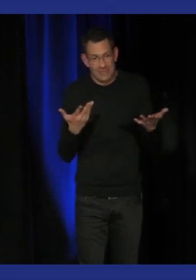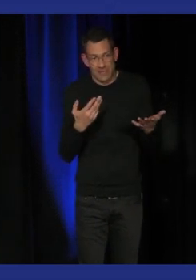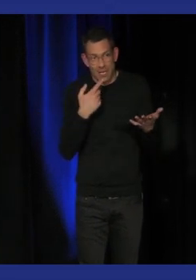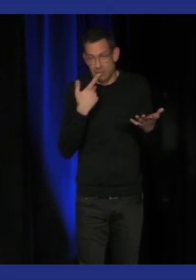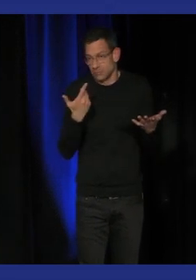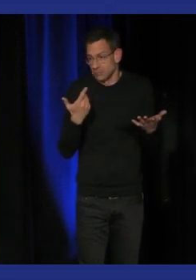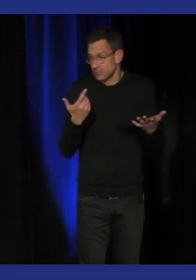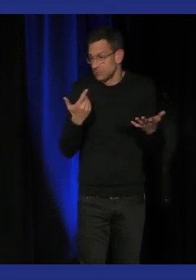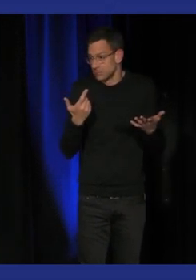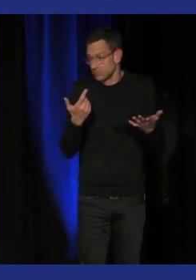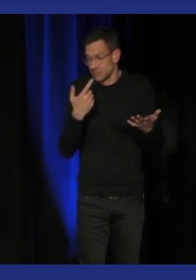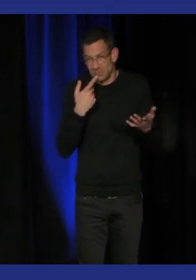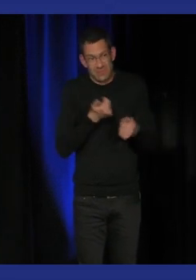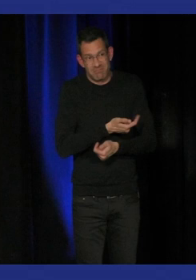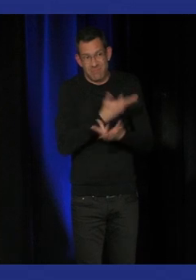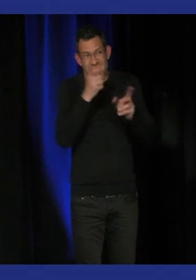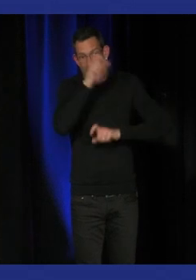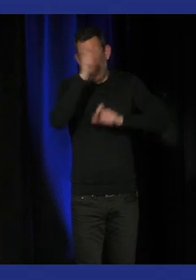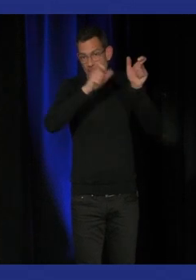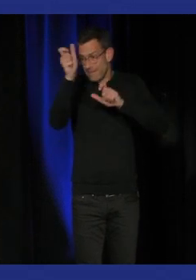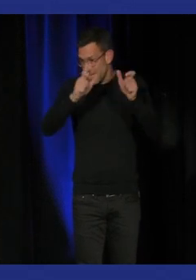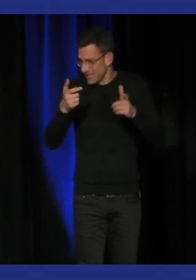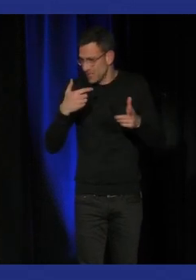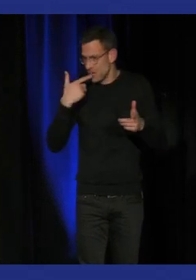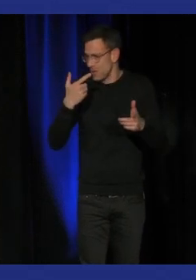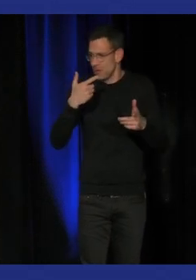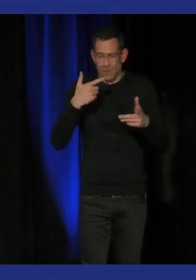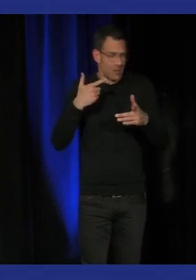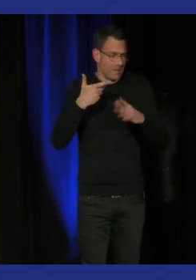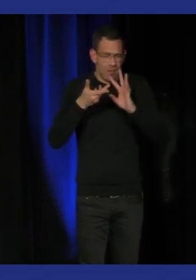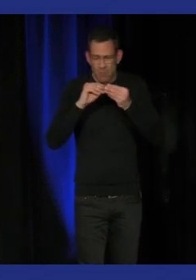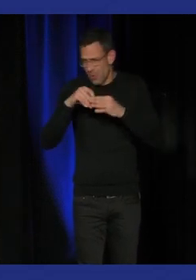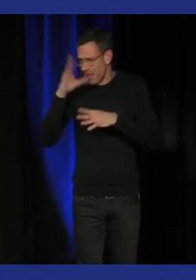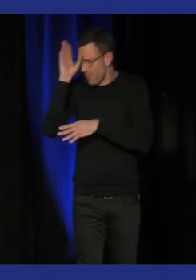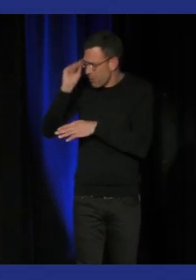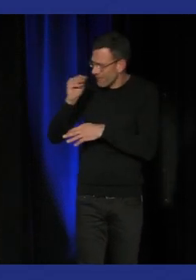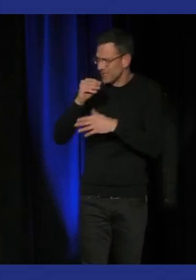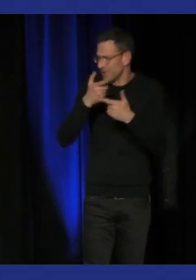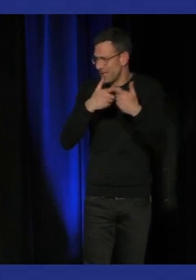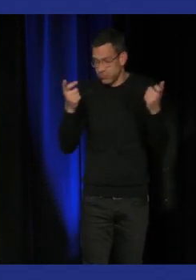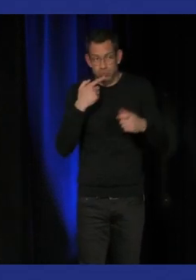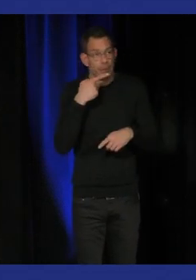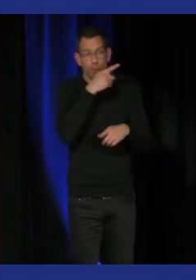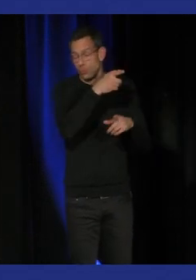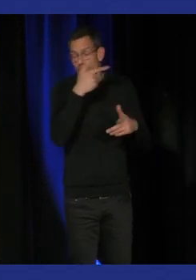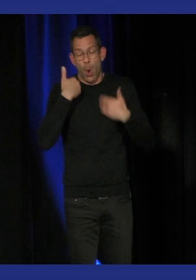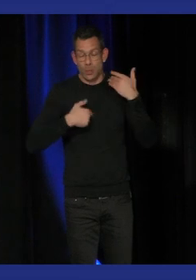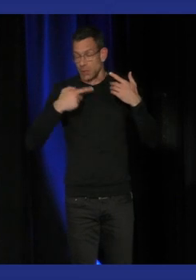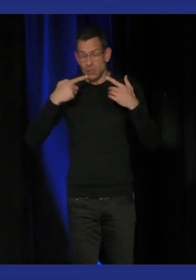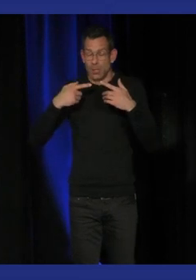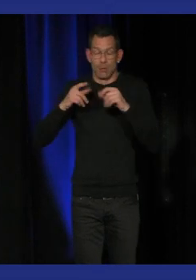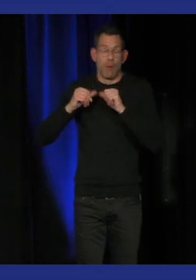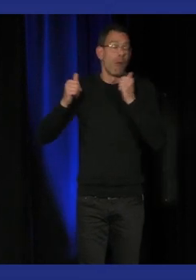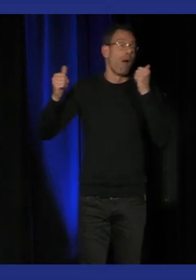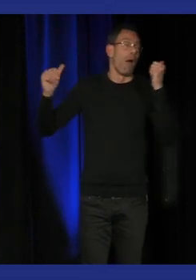intellectuellement pour les personnes, pour plein de personnes qui ont plein de problématiques professionnelles à gérer, qui sont à 10 milliards de kilomètres du handicap, de